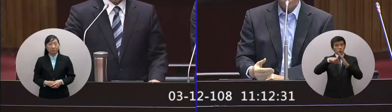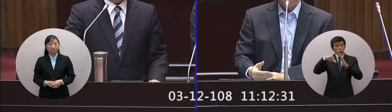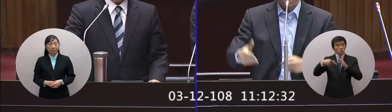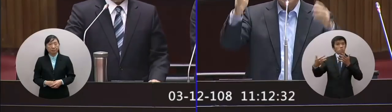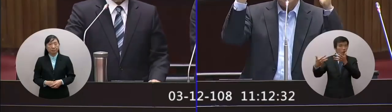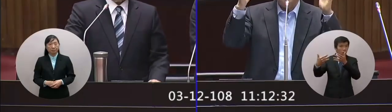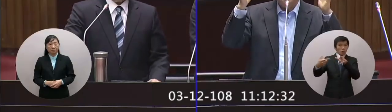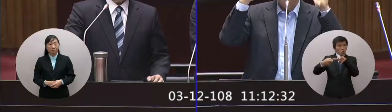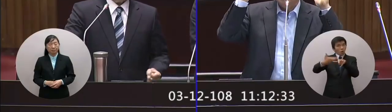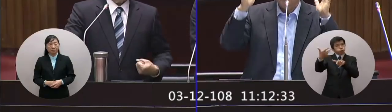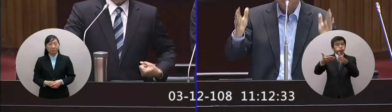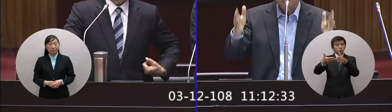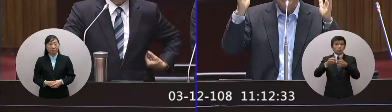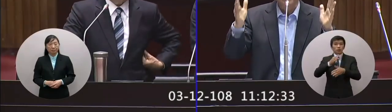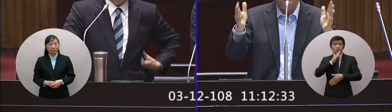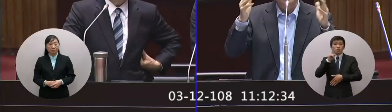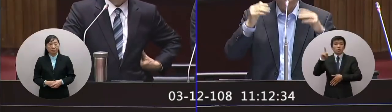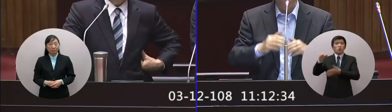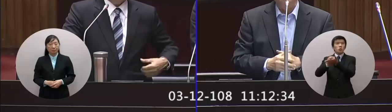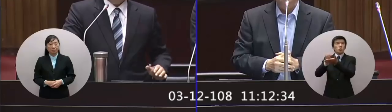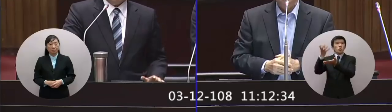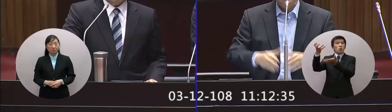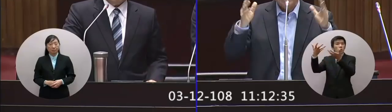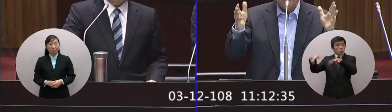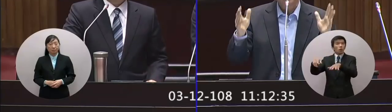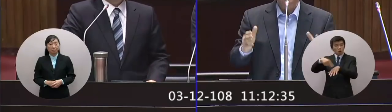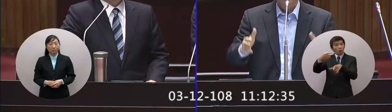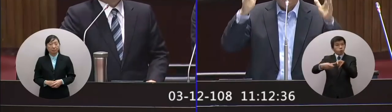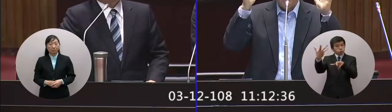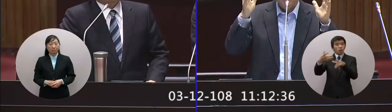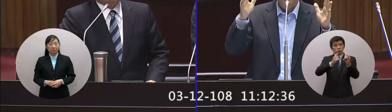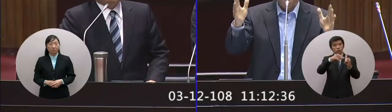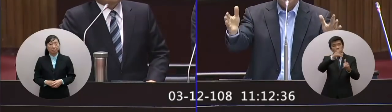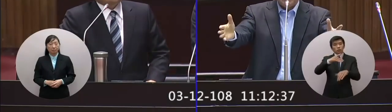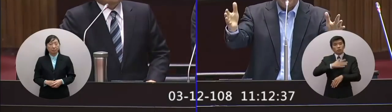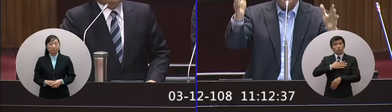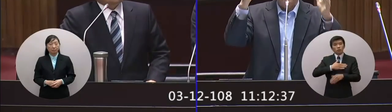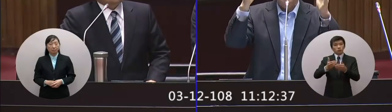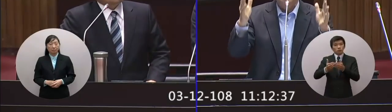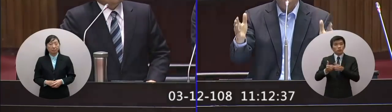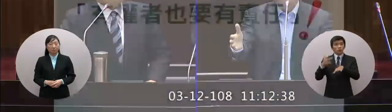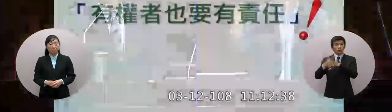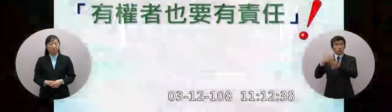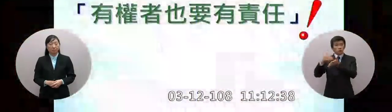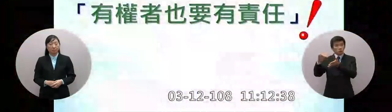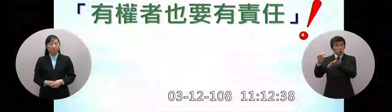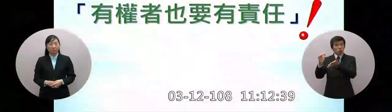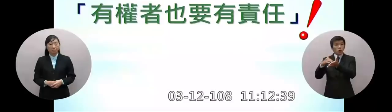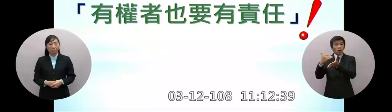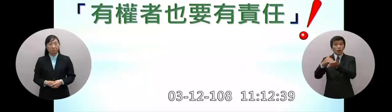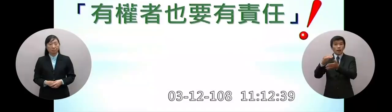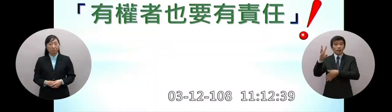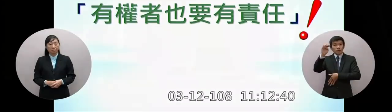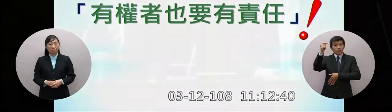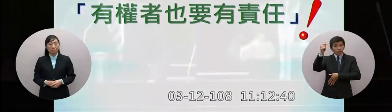开透明。这么大的一笔预算，我们是不是应该要公开透明，让大家都知道我们科技预算1100多亿是怎么编的，是谁来